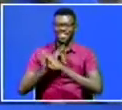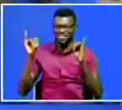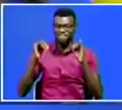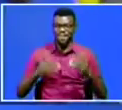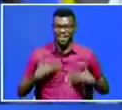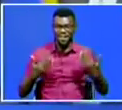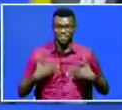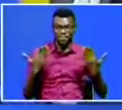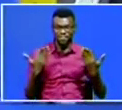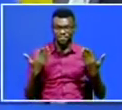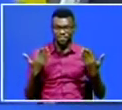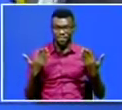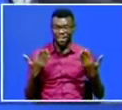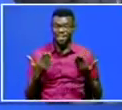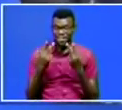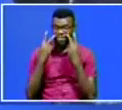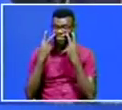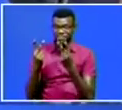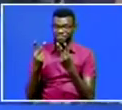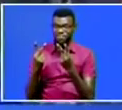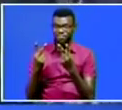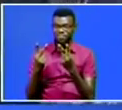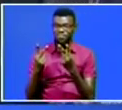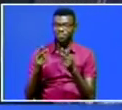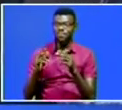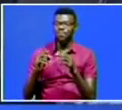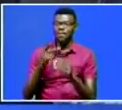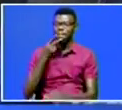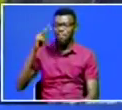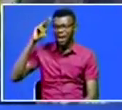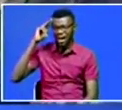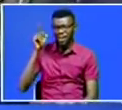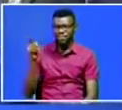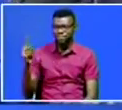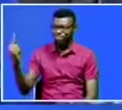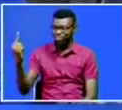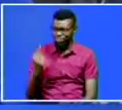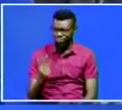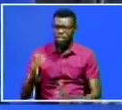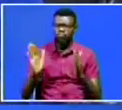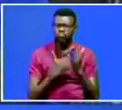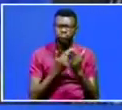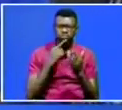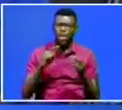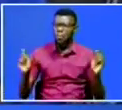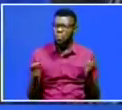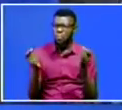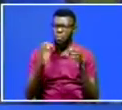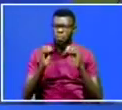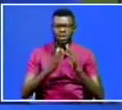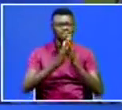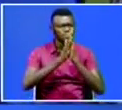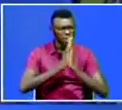umefurahi sana. Na bila shaka hapo kuna mzazi ambaye alikuja akiimba akisema kuwa si uchawi bali ni maombi,